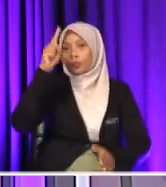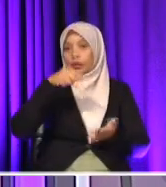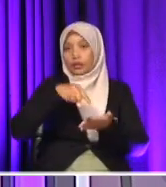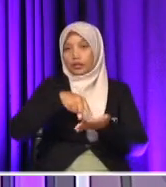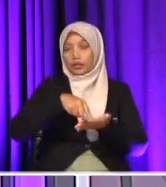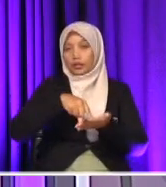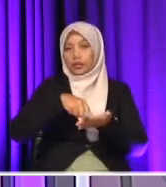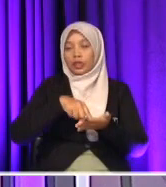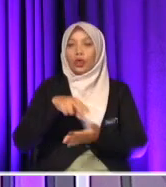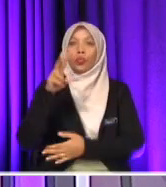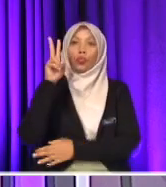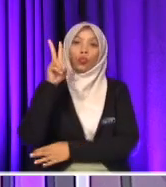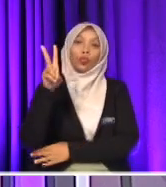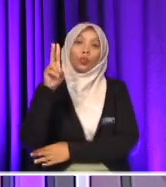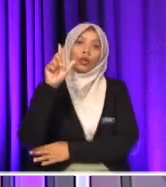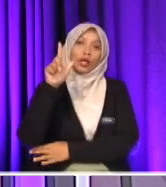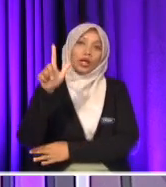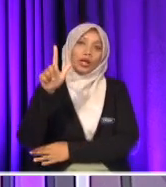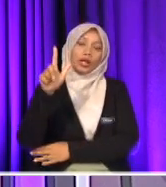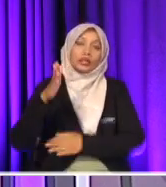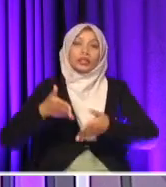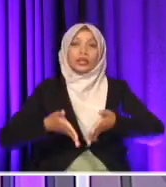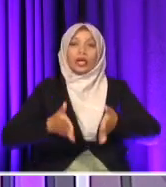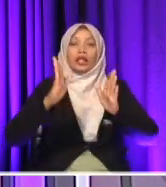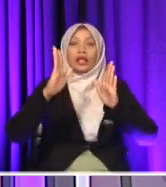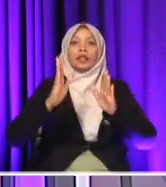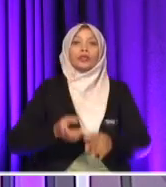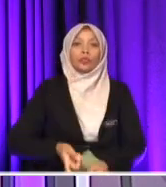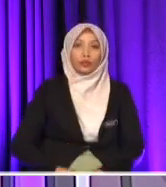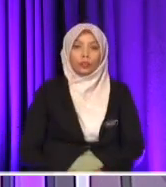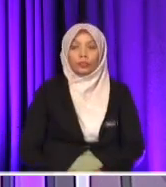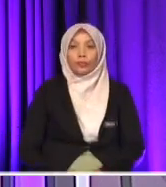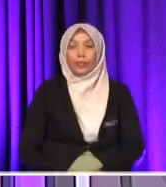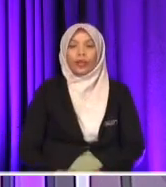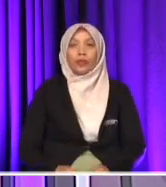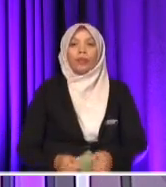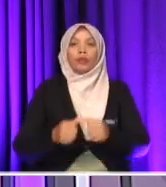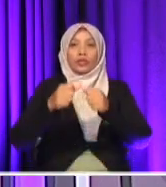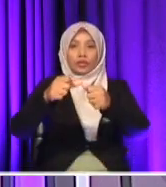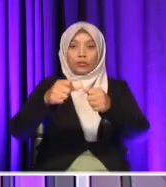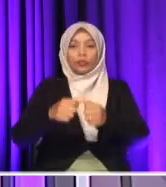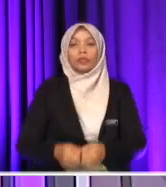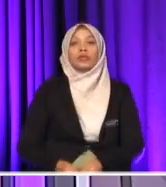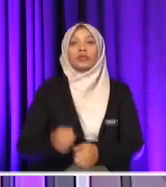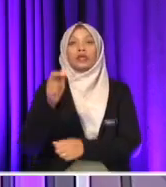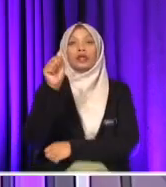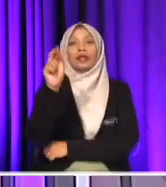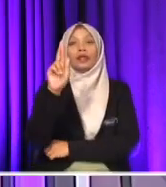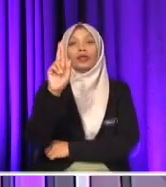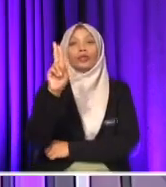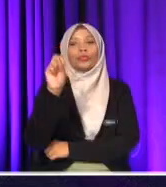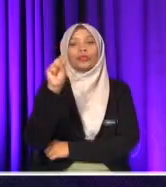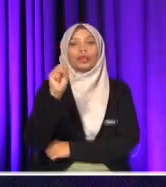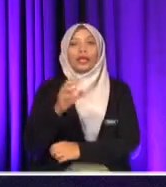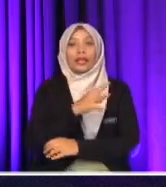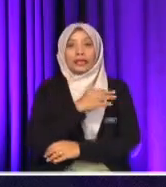maksudnya voltan VL ni dia akan jalan dulu. Okey, baru diikuti dengan arus. Dia pandailah fizik ni. Okey.